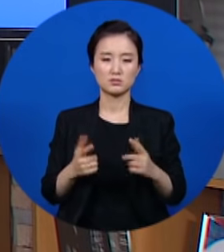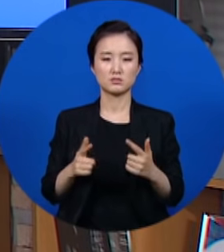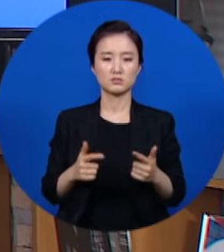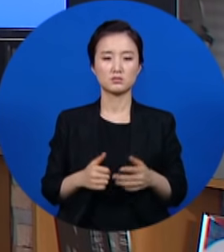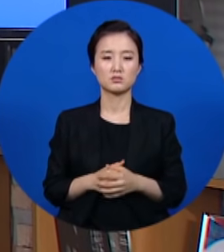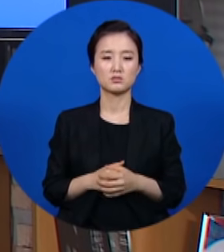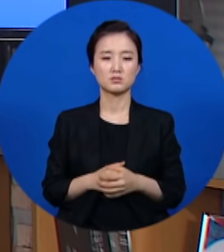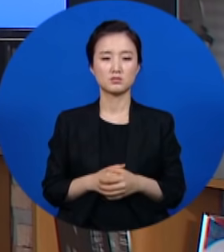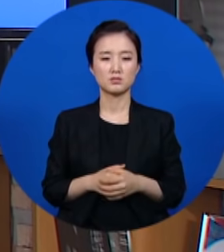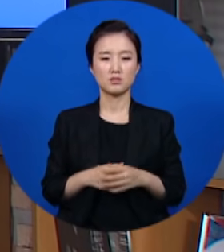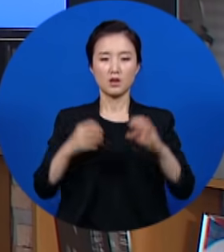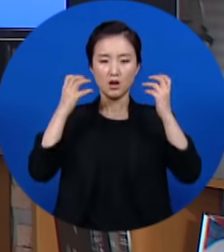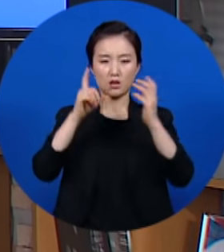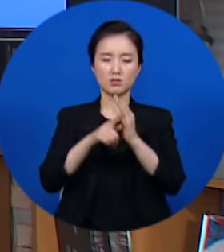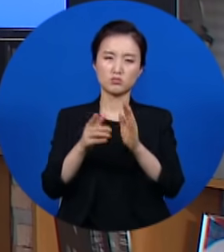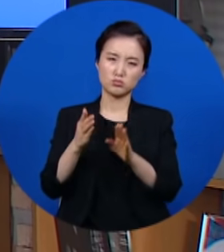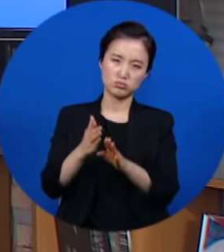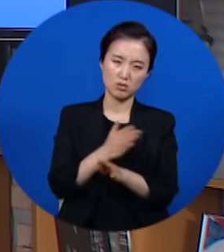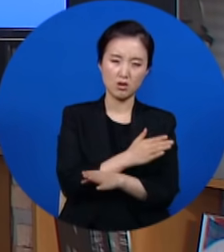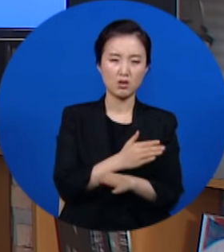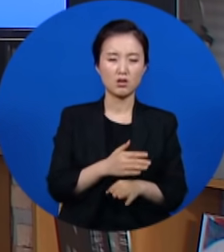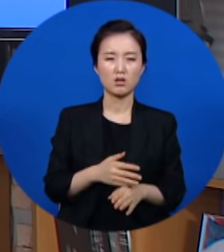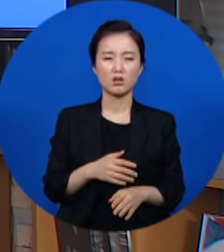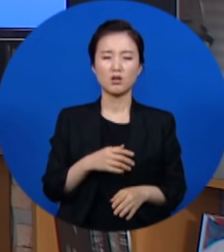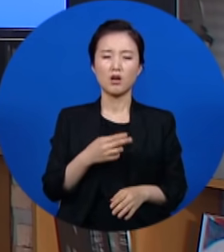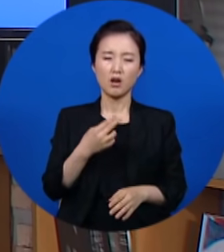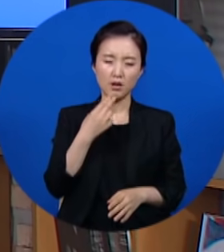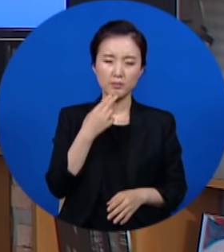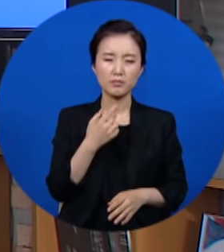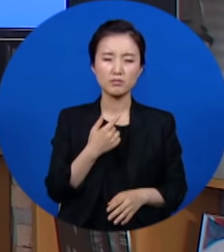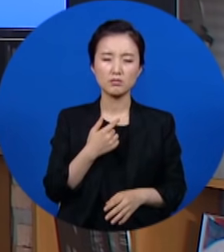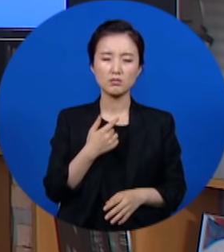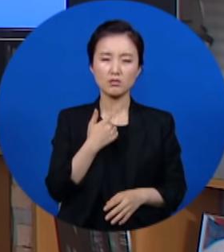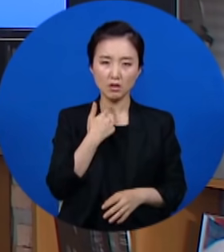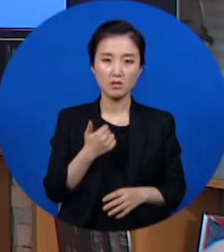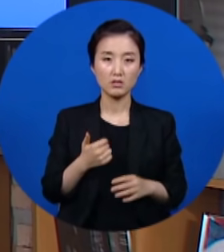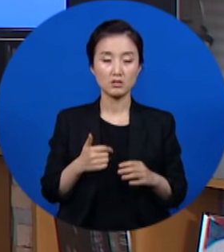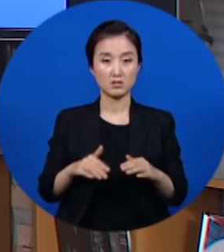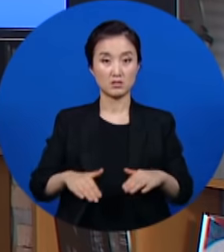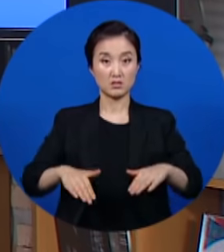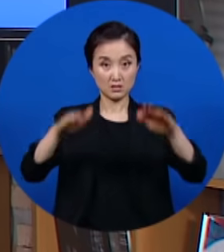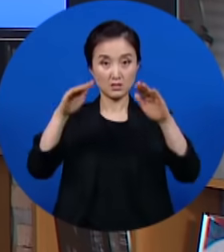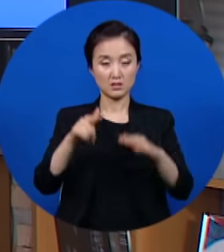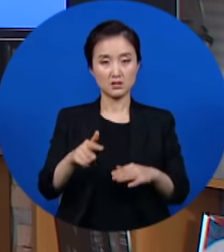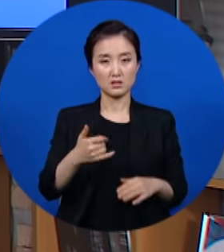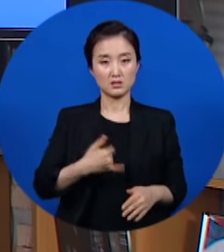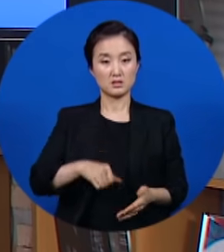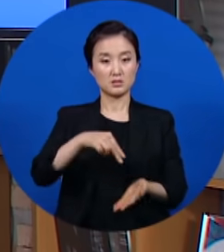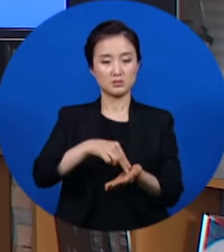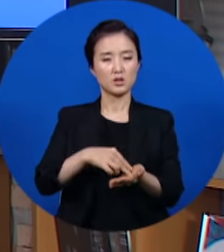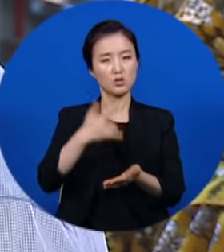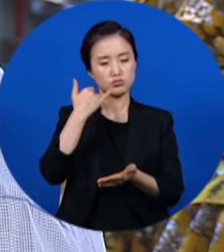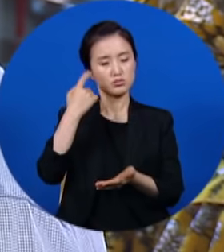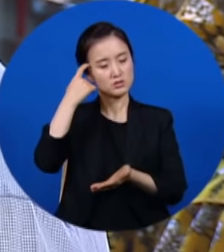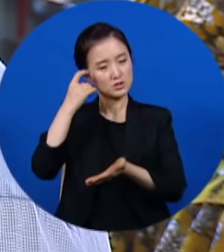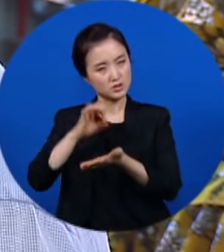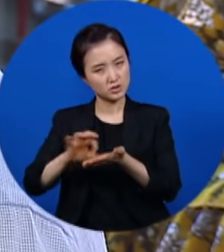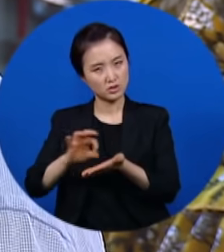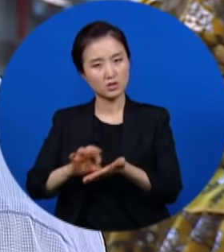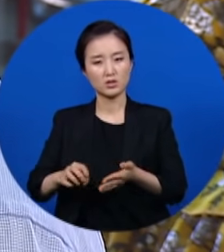어릴 때부터 스스로 결핍에 적응하는 방식을 최저가 아내들은 부모 생각을 하는 같대요